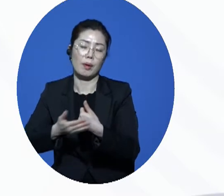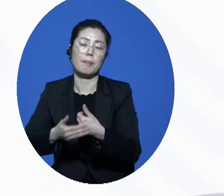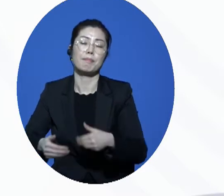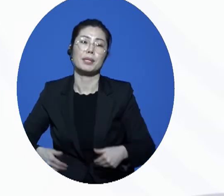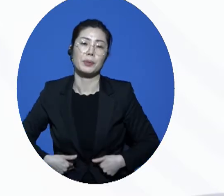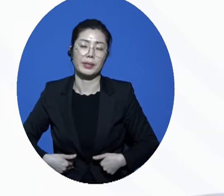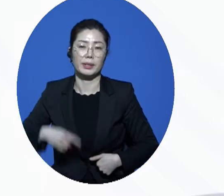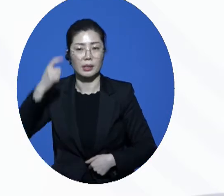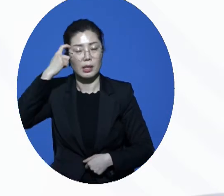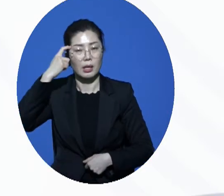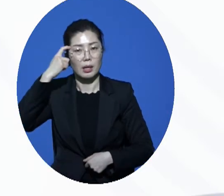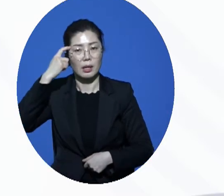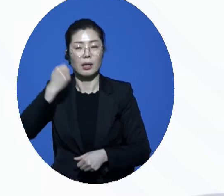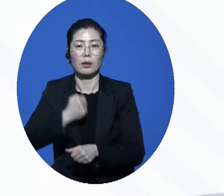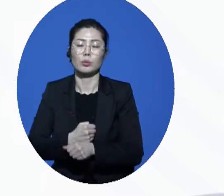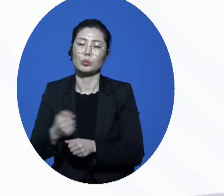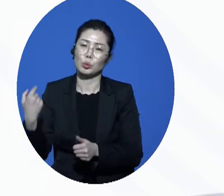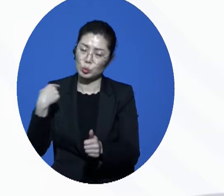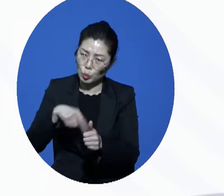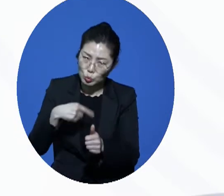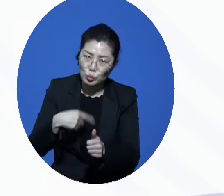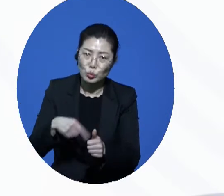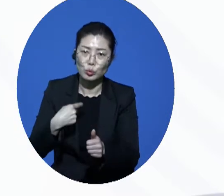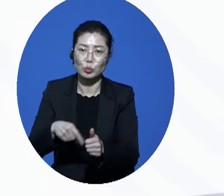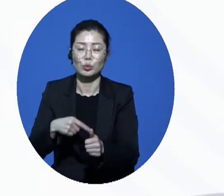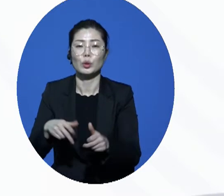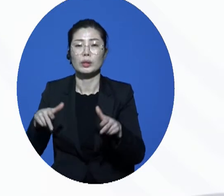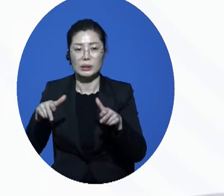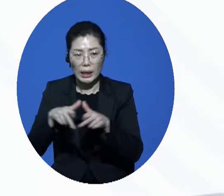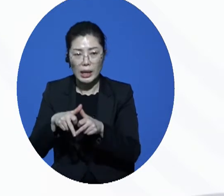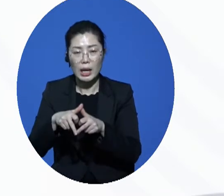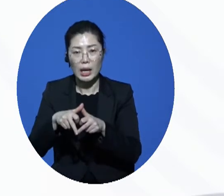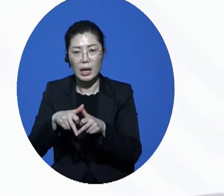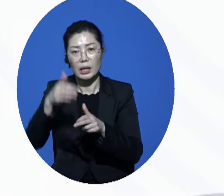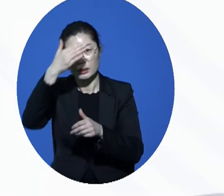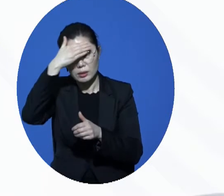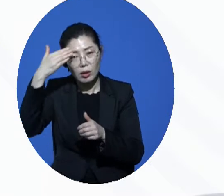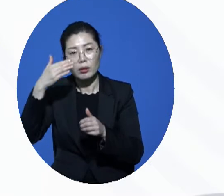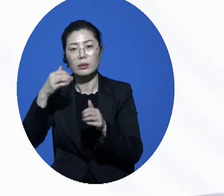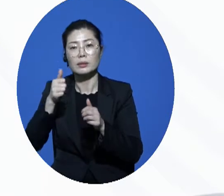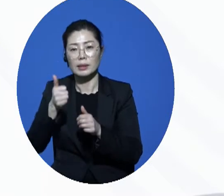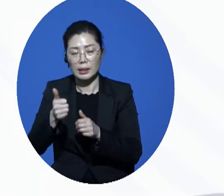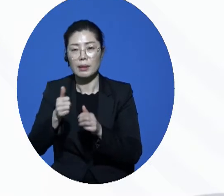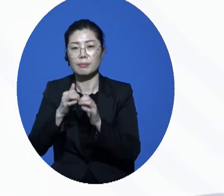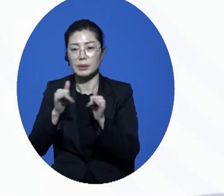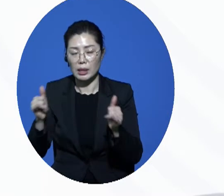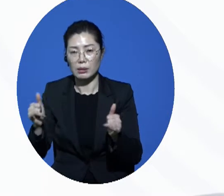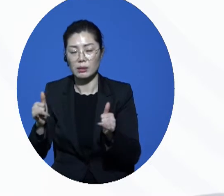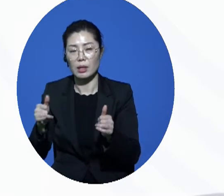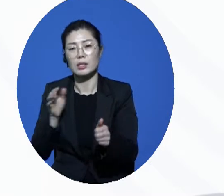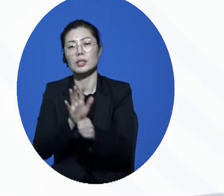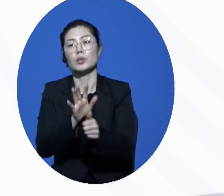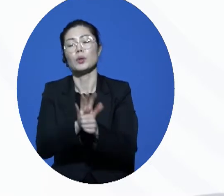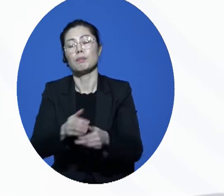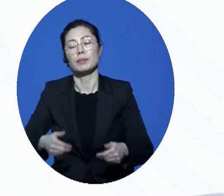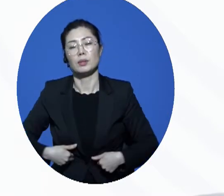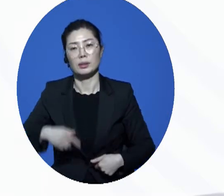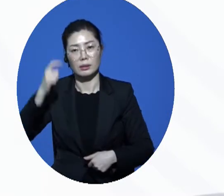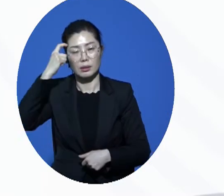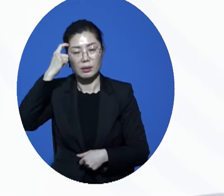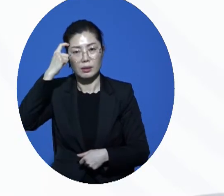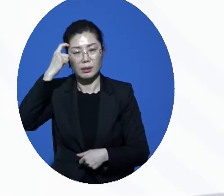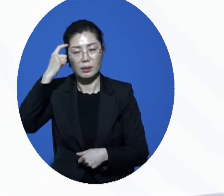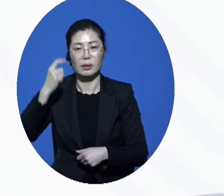점, 포용적인 교육을 아동들과 또 장애 청년들에게 제공을 해야 한다는 점, 종합적이고